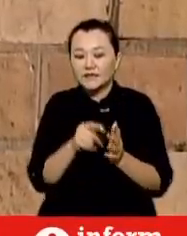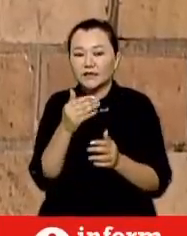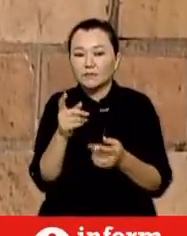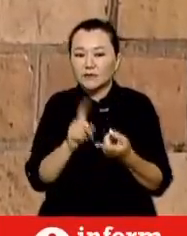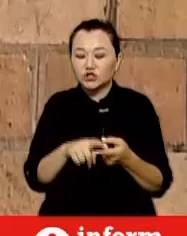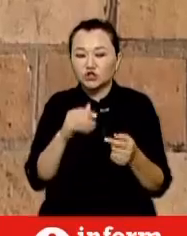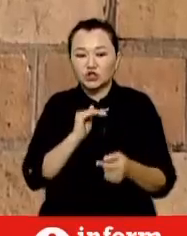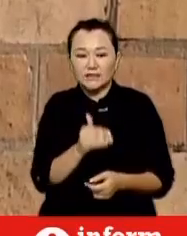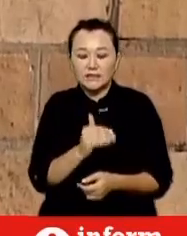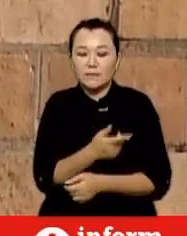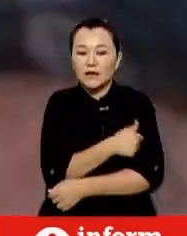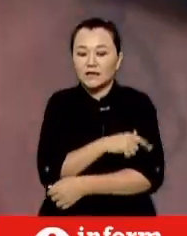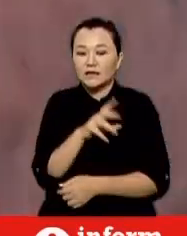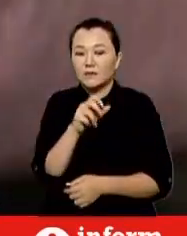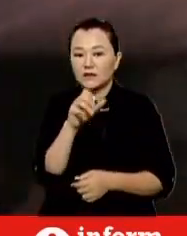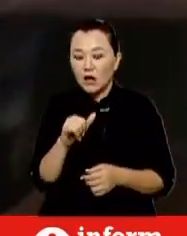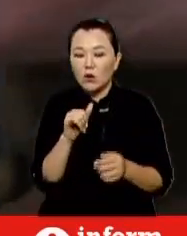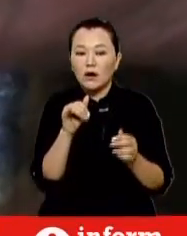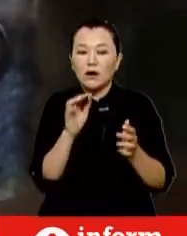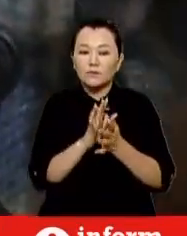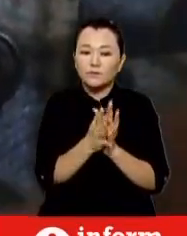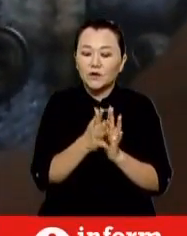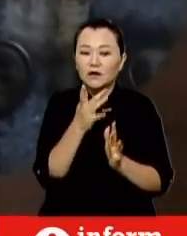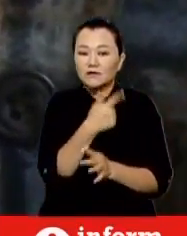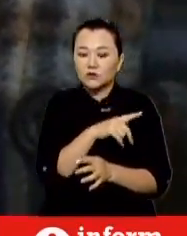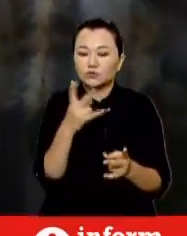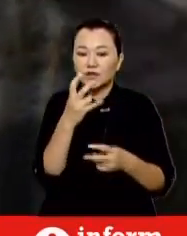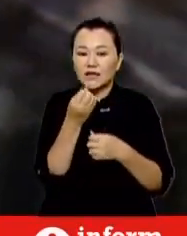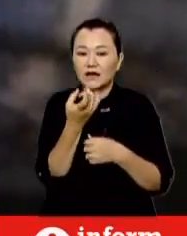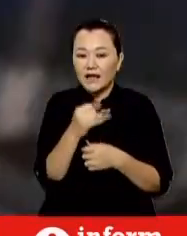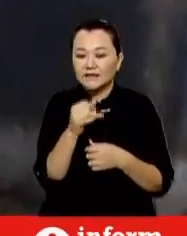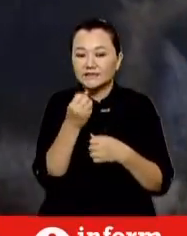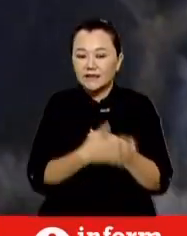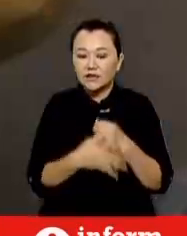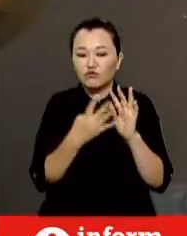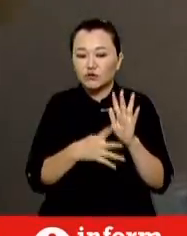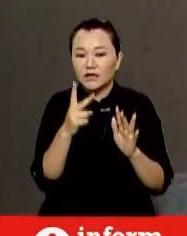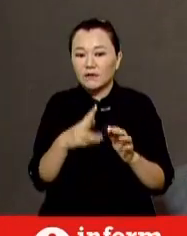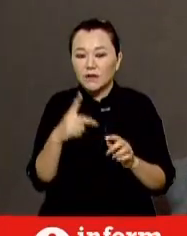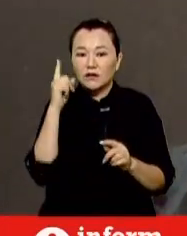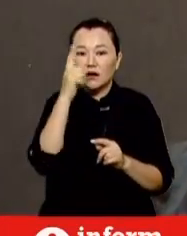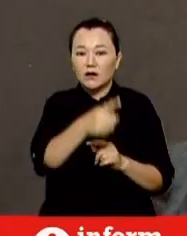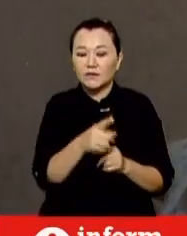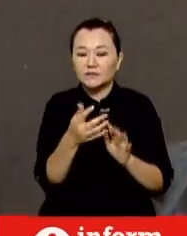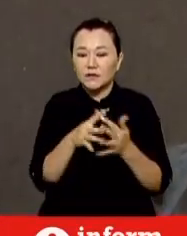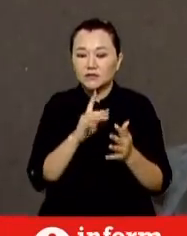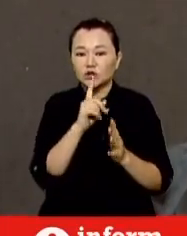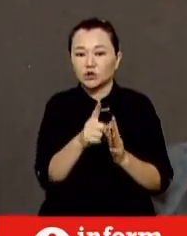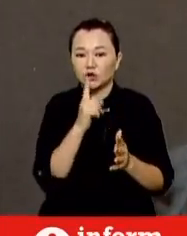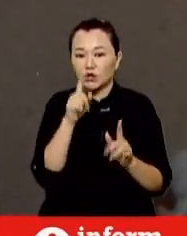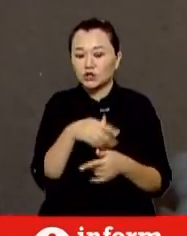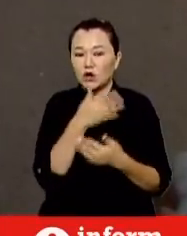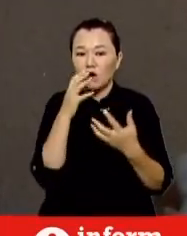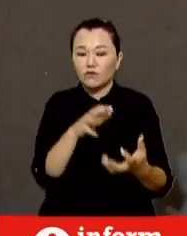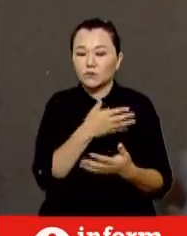частной поликлинике в Темиртау, но к узким специалистам нужно ехать в райцентр. А это 90 километров в один конец. Из поселка туда нет даже автобуса,